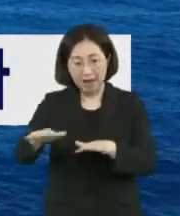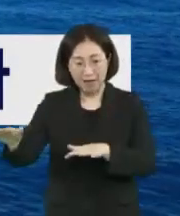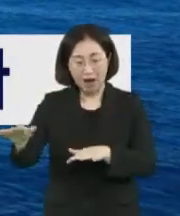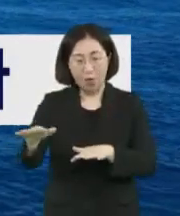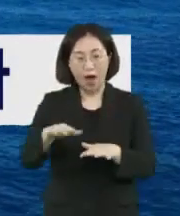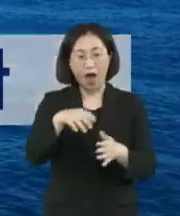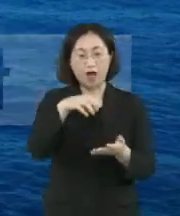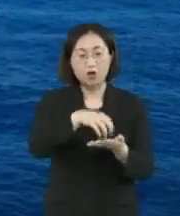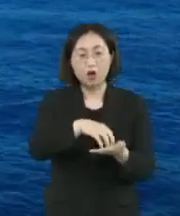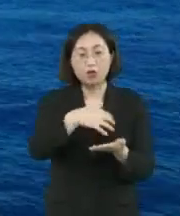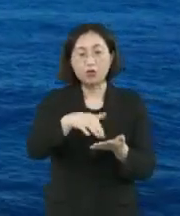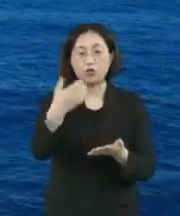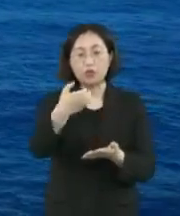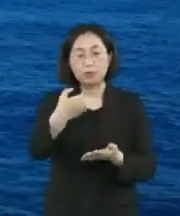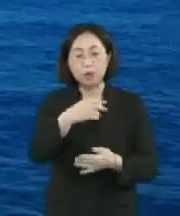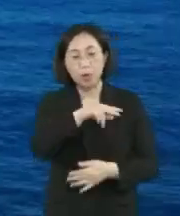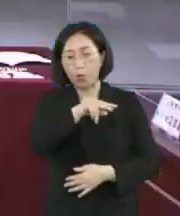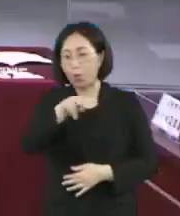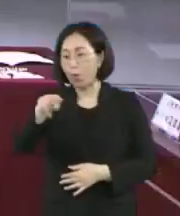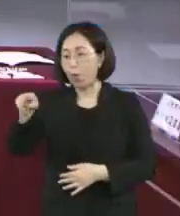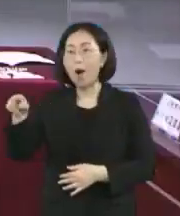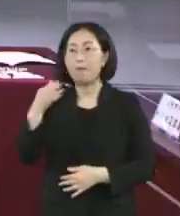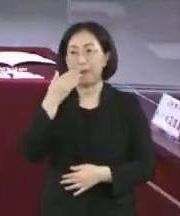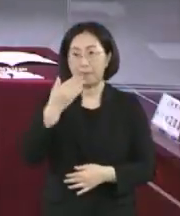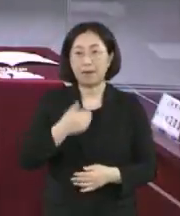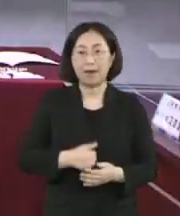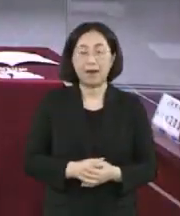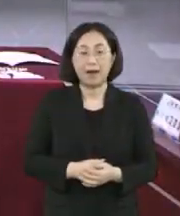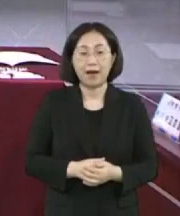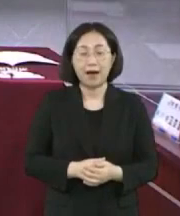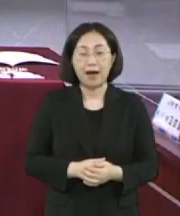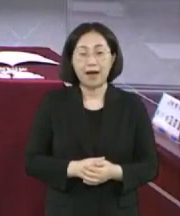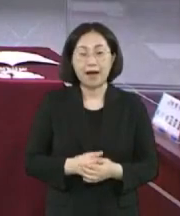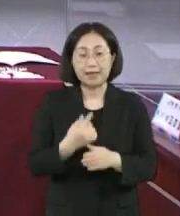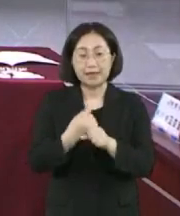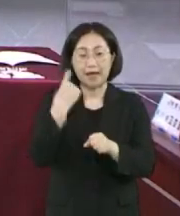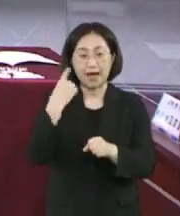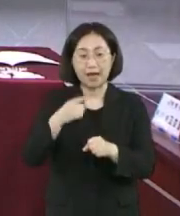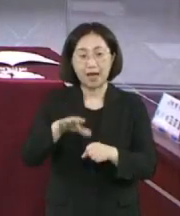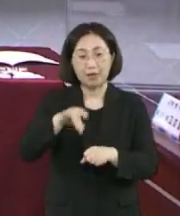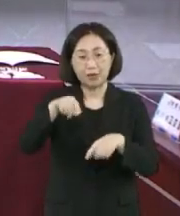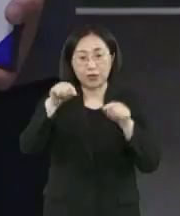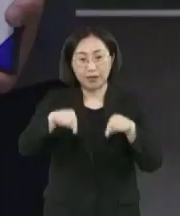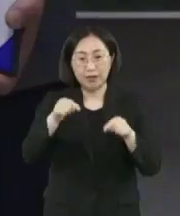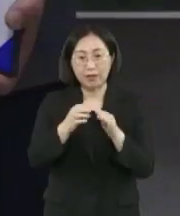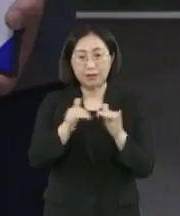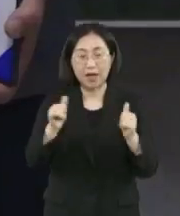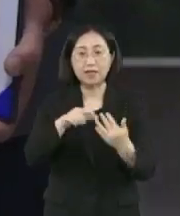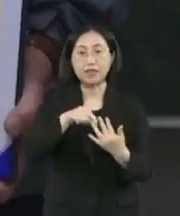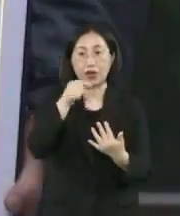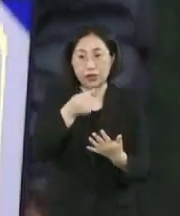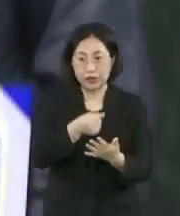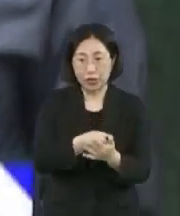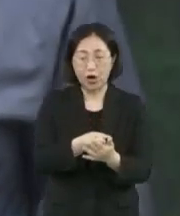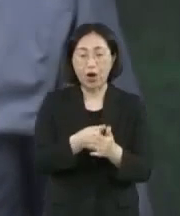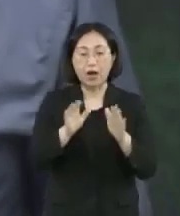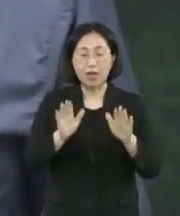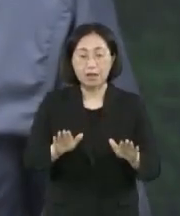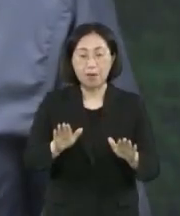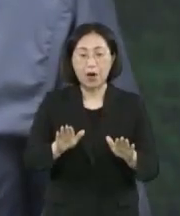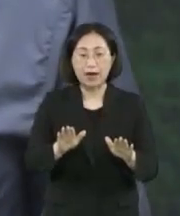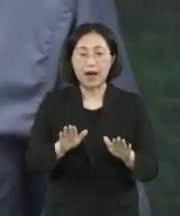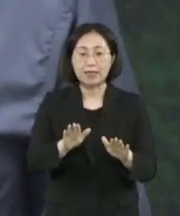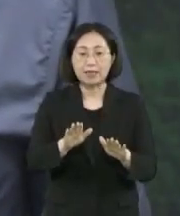개의 섬을 한눈에 볼 수 있는 것이 특징입니다. 보령시는 지난해 우선 협상 대상자를 선정한 데 이어